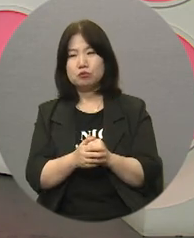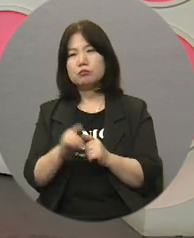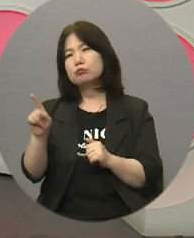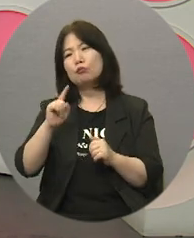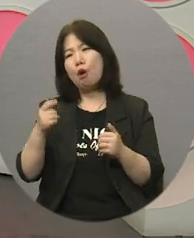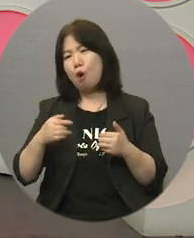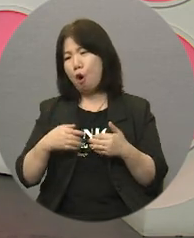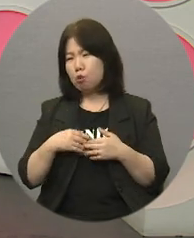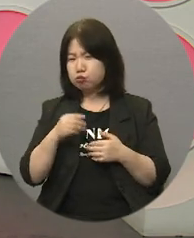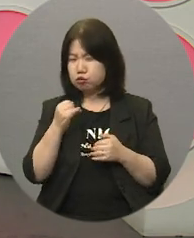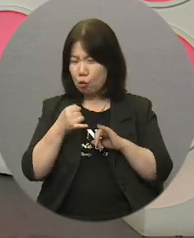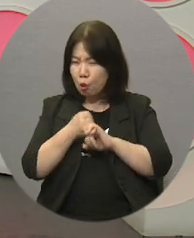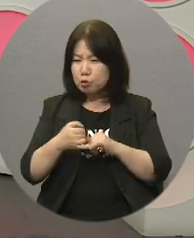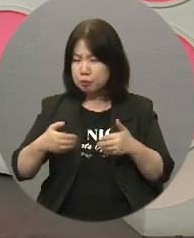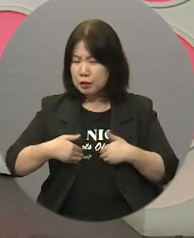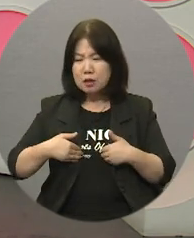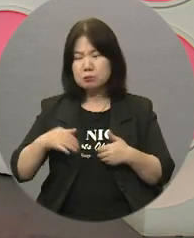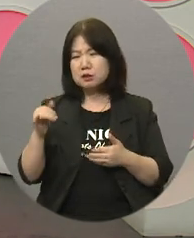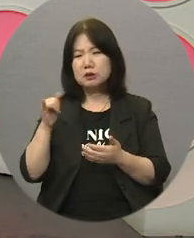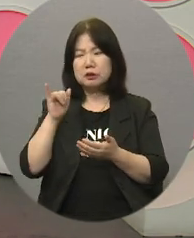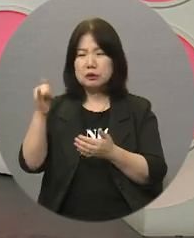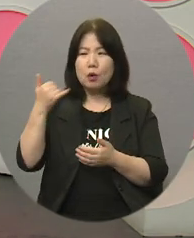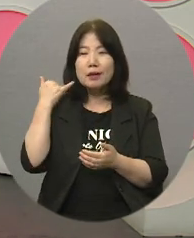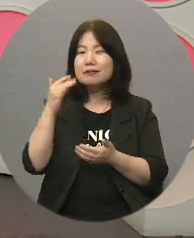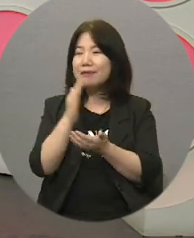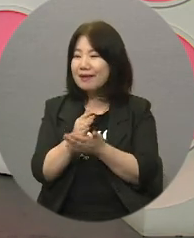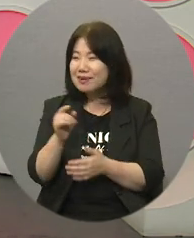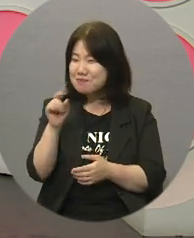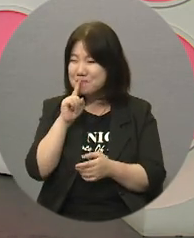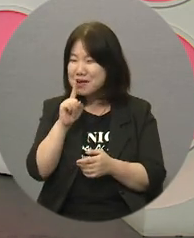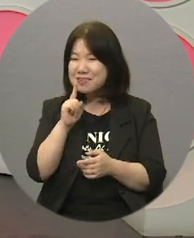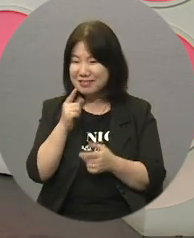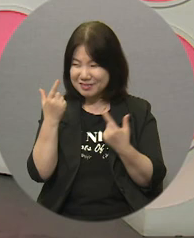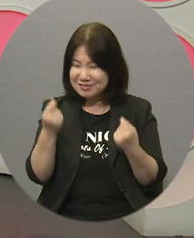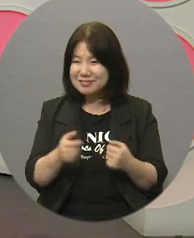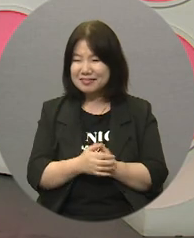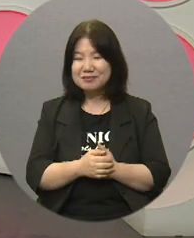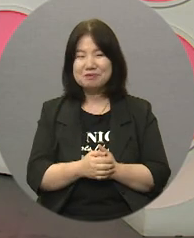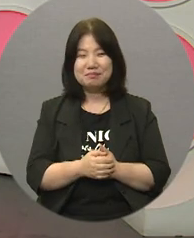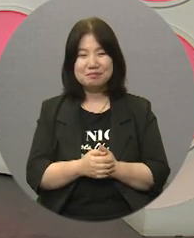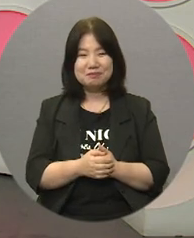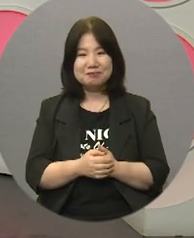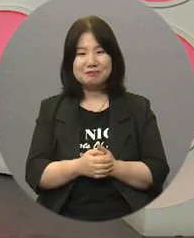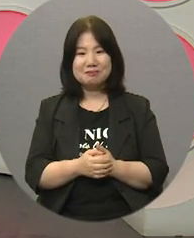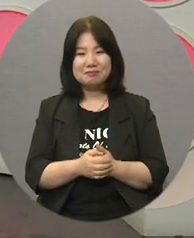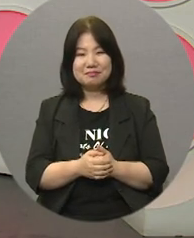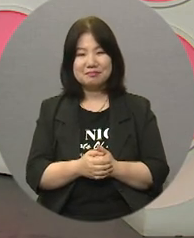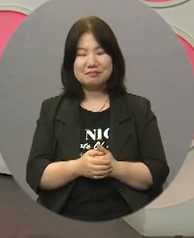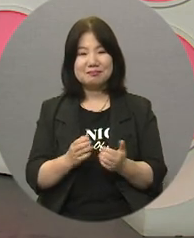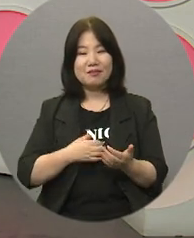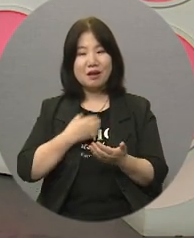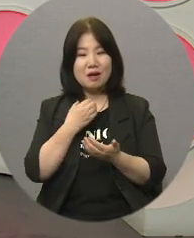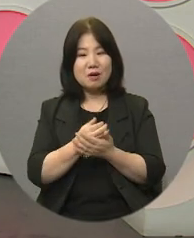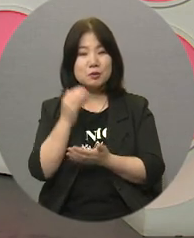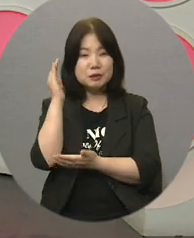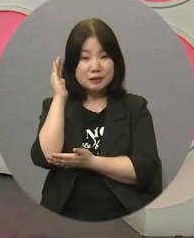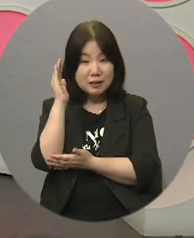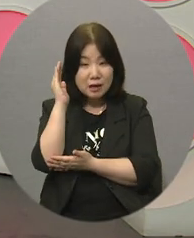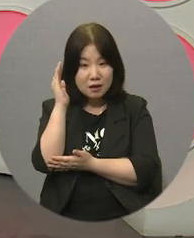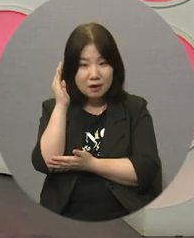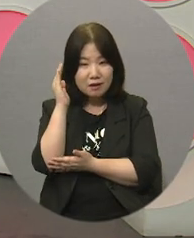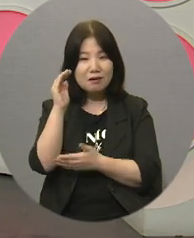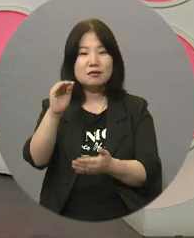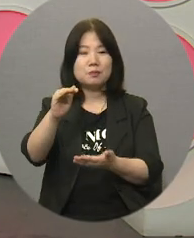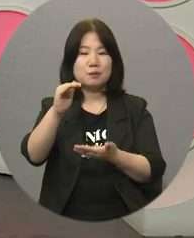말라니까. 건강한 대화만, 건전한 대화. 그죠? 그러게요. 네, 이렇게 감동사연, 좋은 감동사연